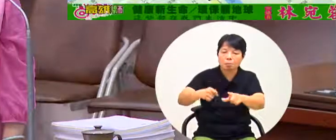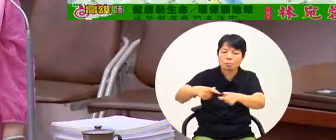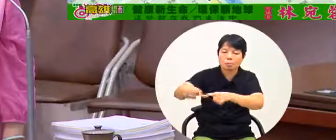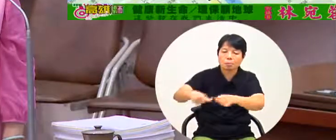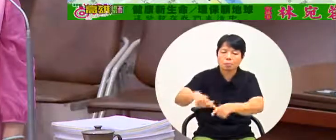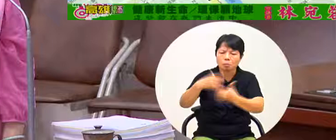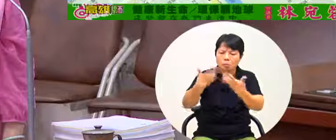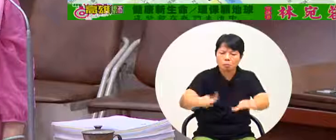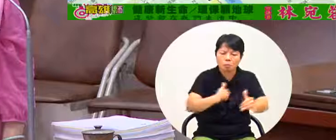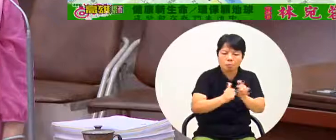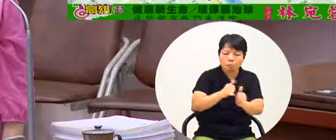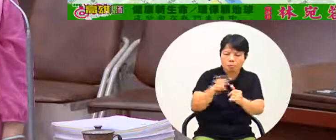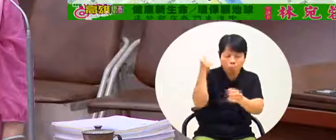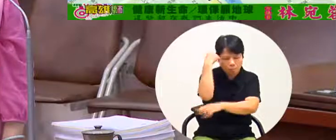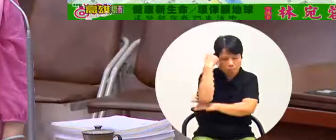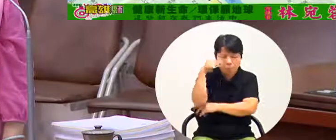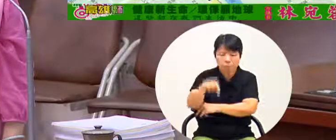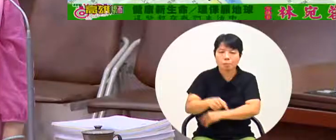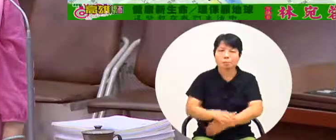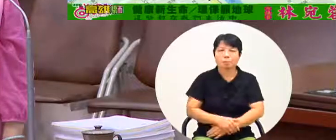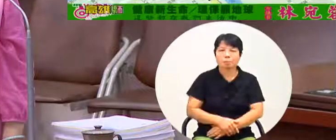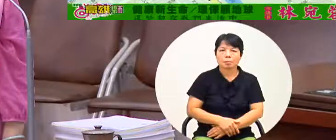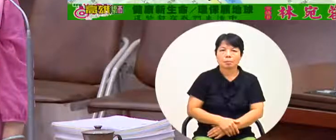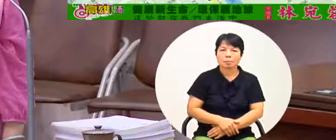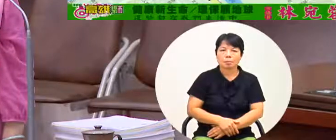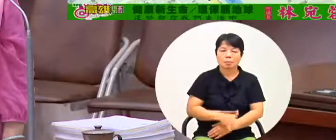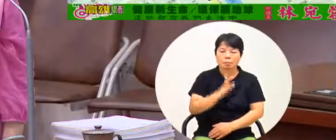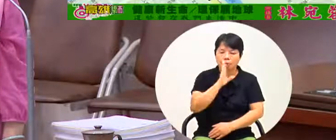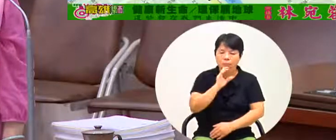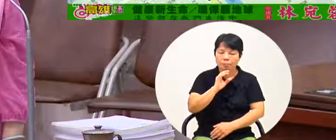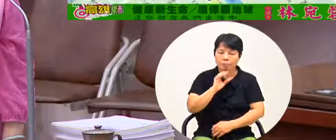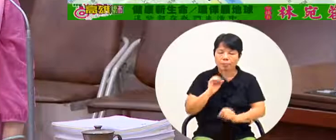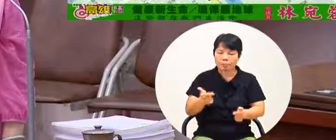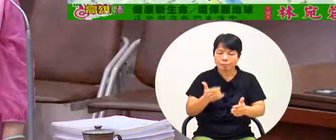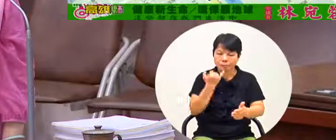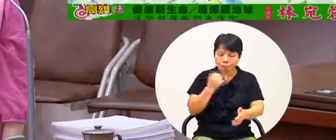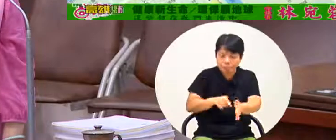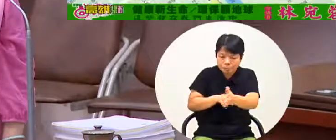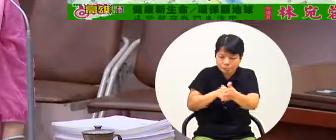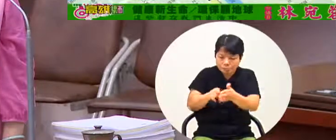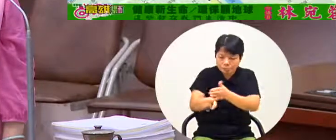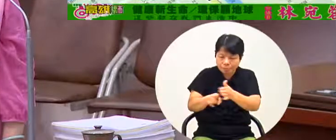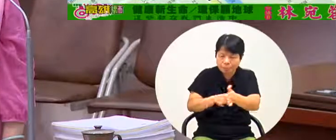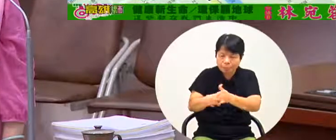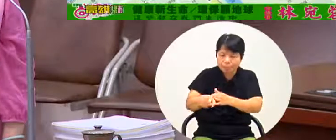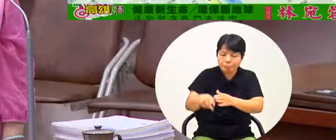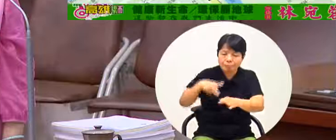当安呢？直接得当哈通往。那因为这里